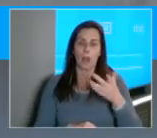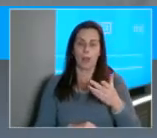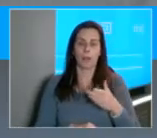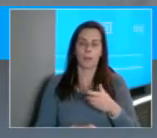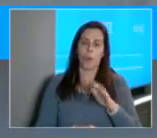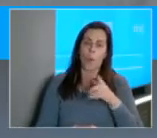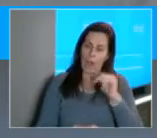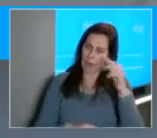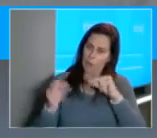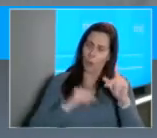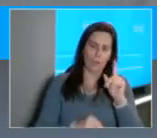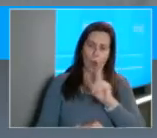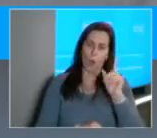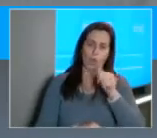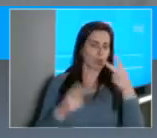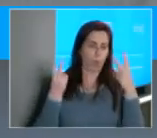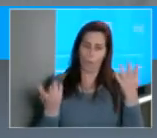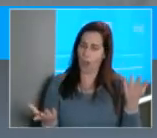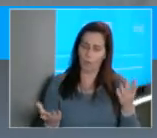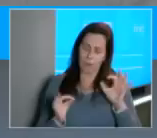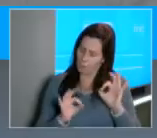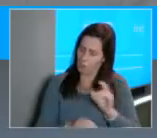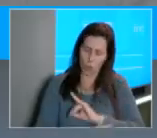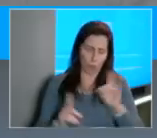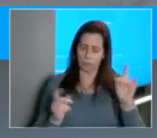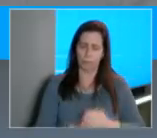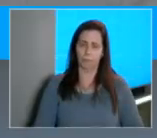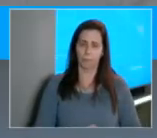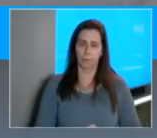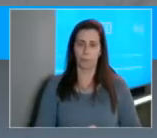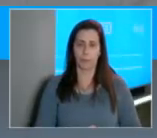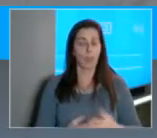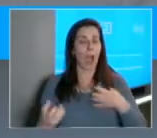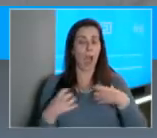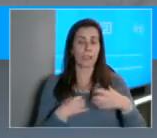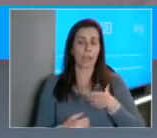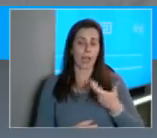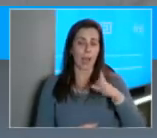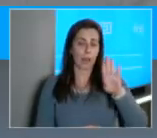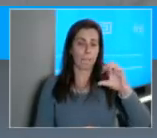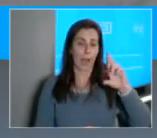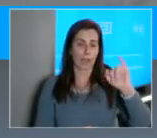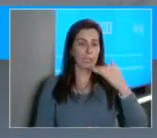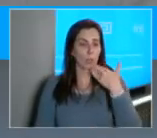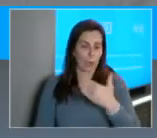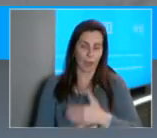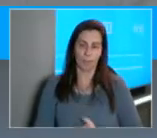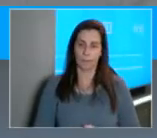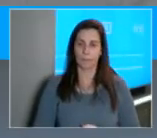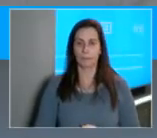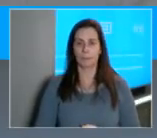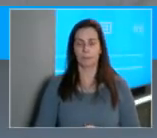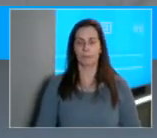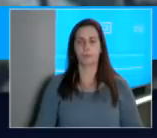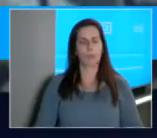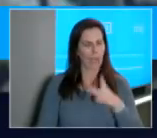מעוררת... אולי הכי מדוברת, אבל לא הכי חשובה, בהחלט שלא. אוקיי, מוחמד בקרי, תודה רבה. תודה לך. חוזרת אליך,